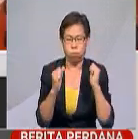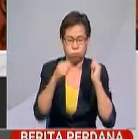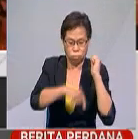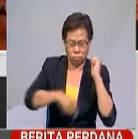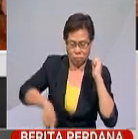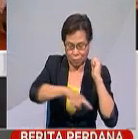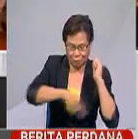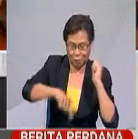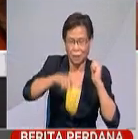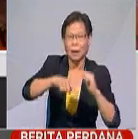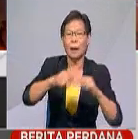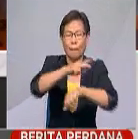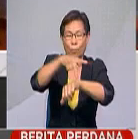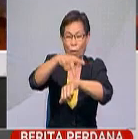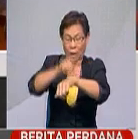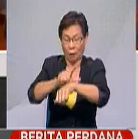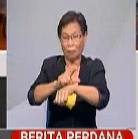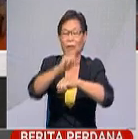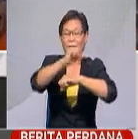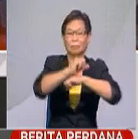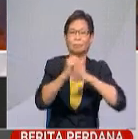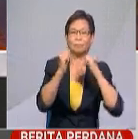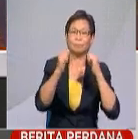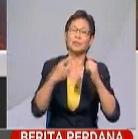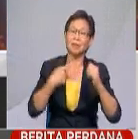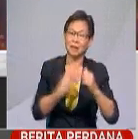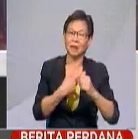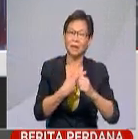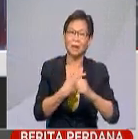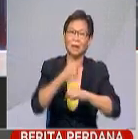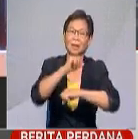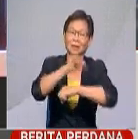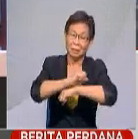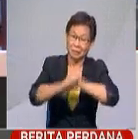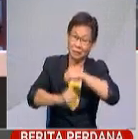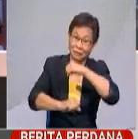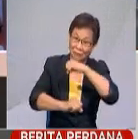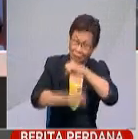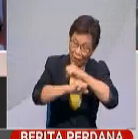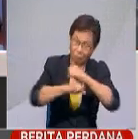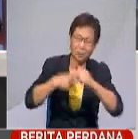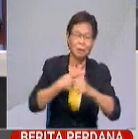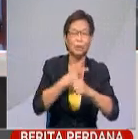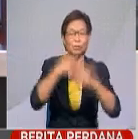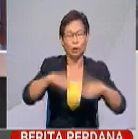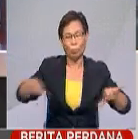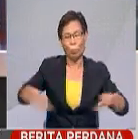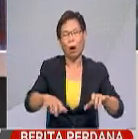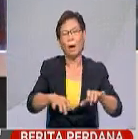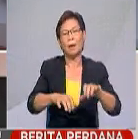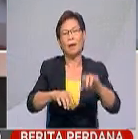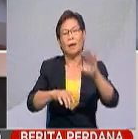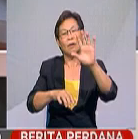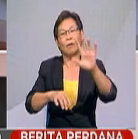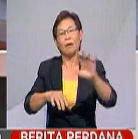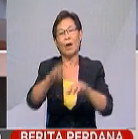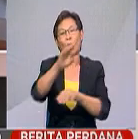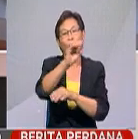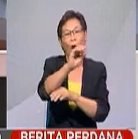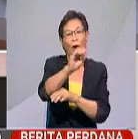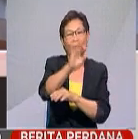Dari segi infrastrukturnya, kita telah merentangi ataupun melaksanakan rangkaian gentian fiber